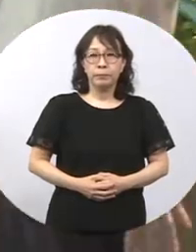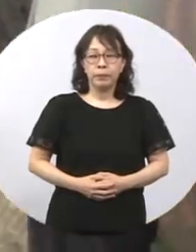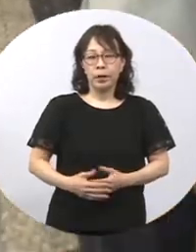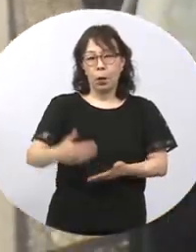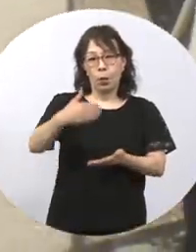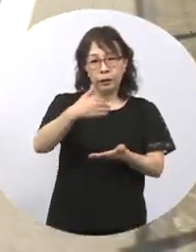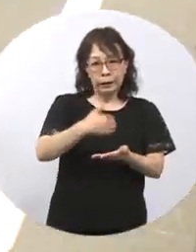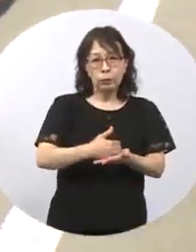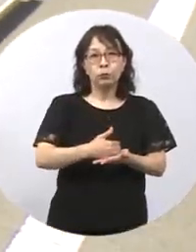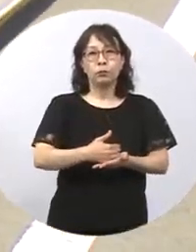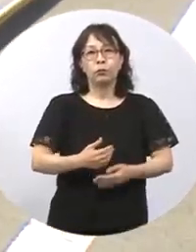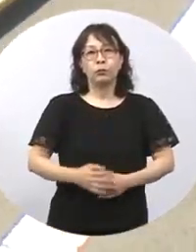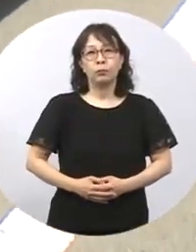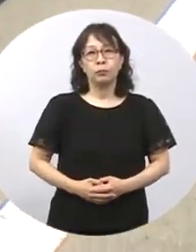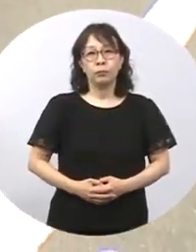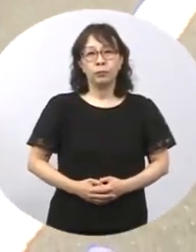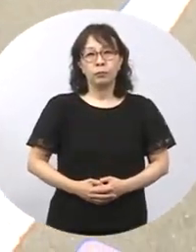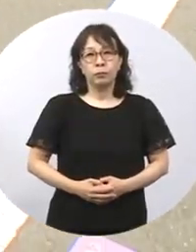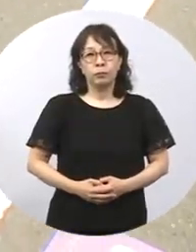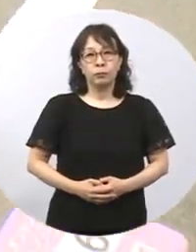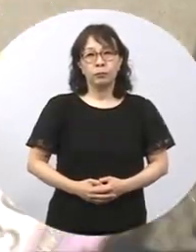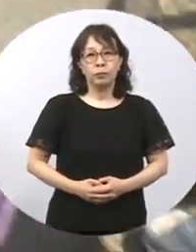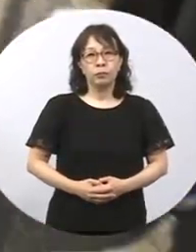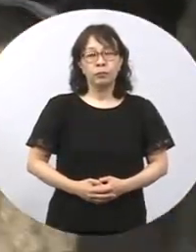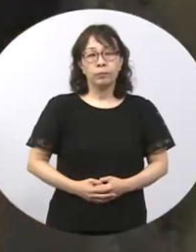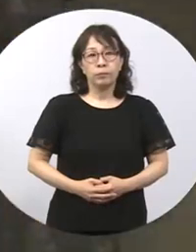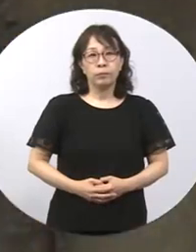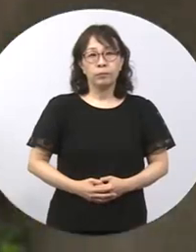お、到着です。